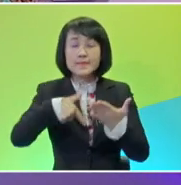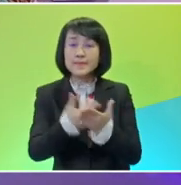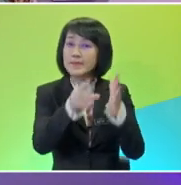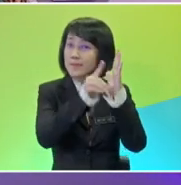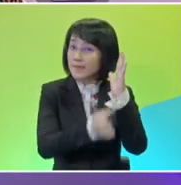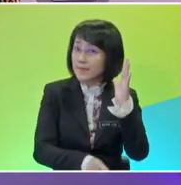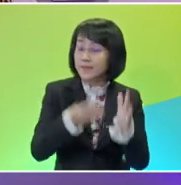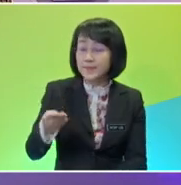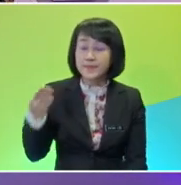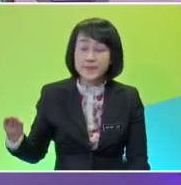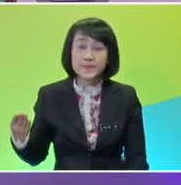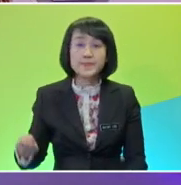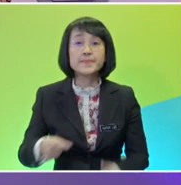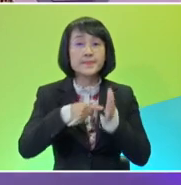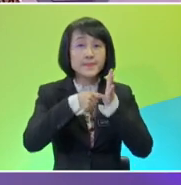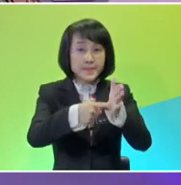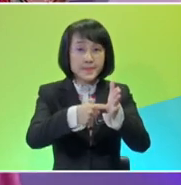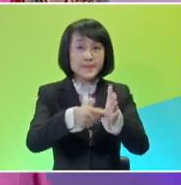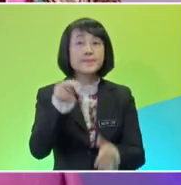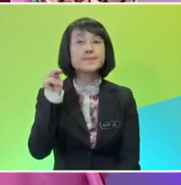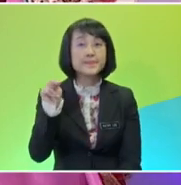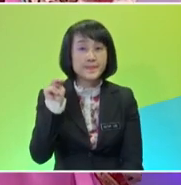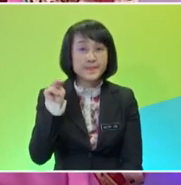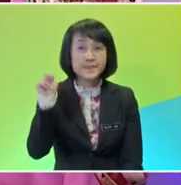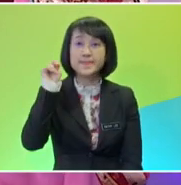bahannya akan dipaparkan nanti